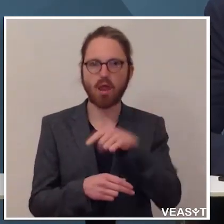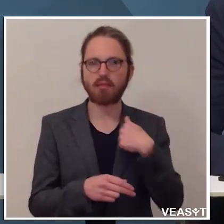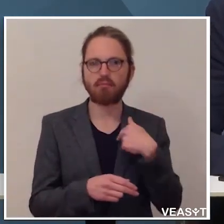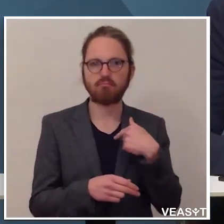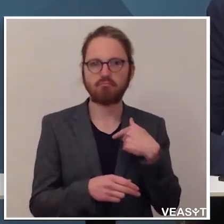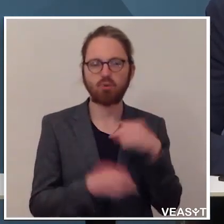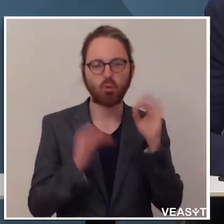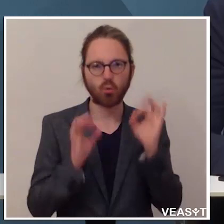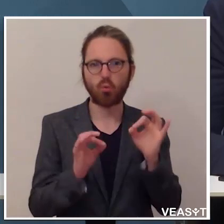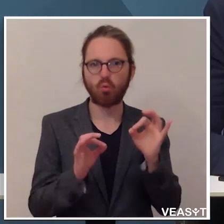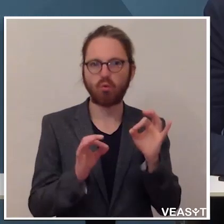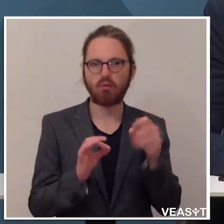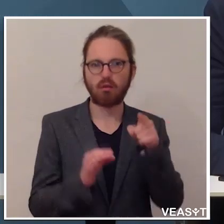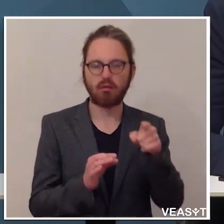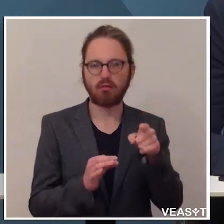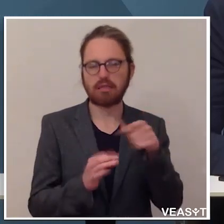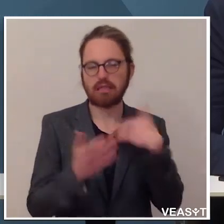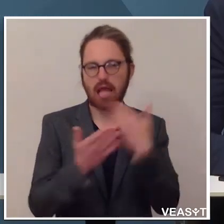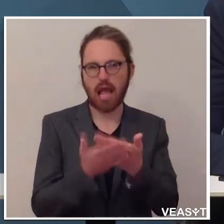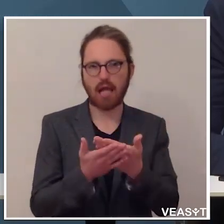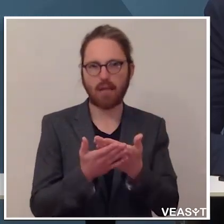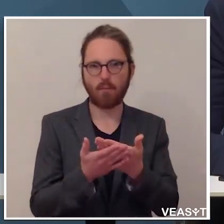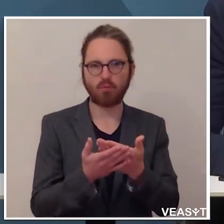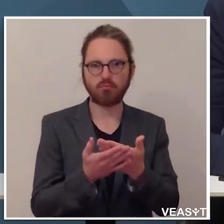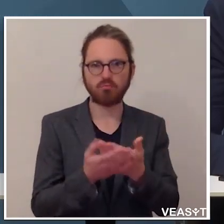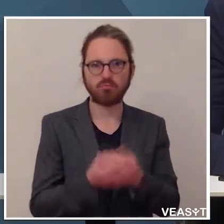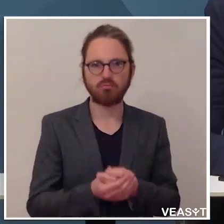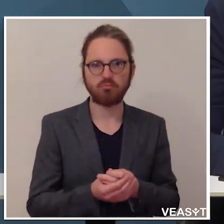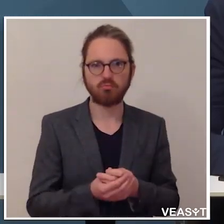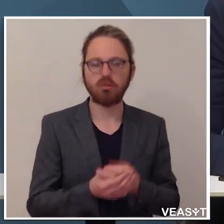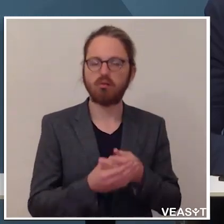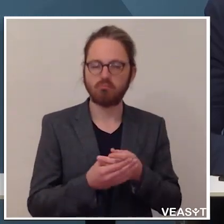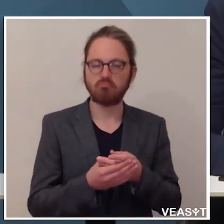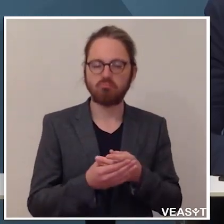nächsten Monat gut das Angebot